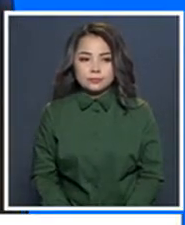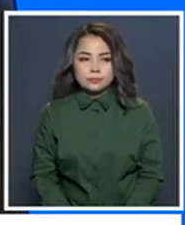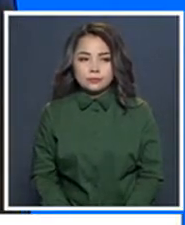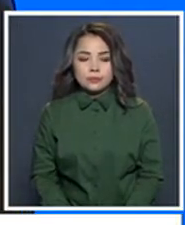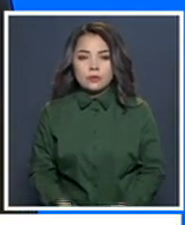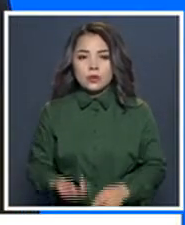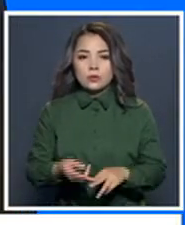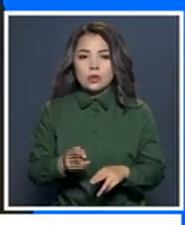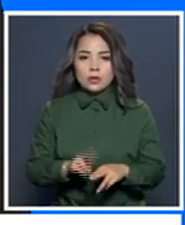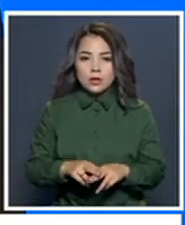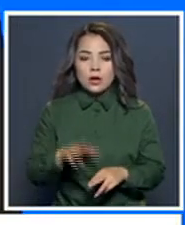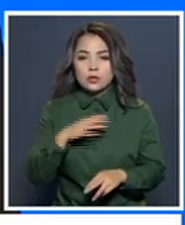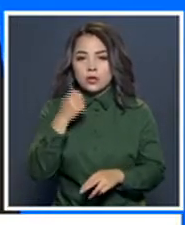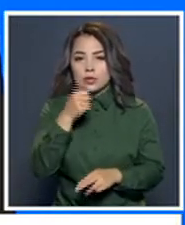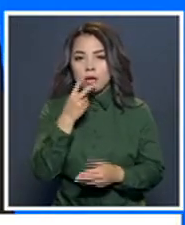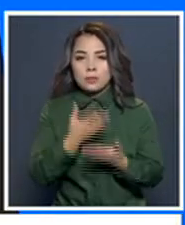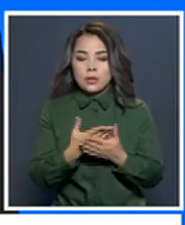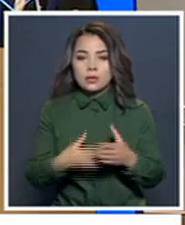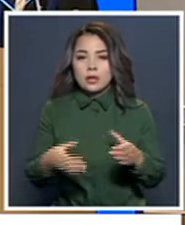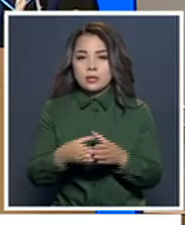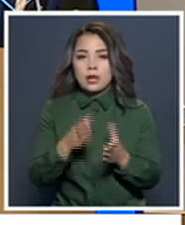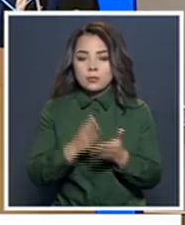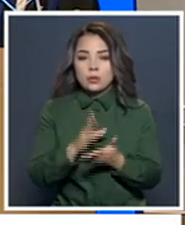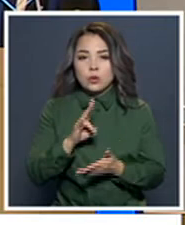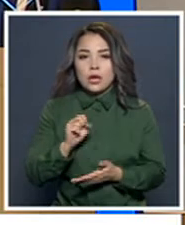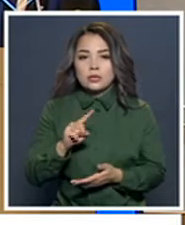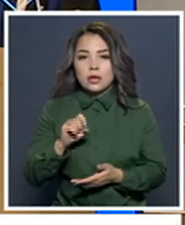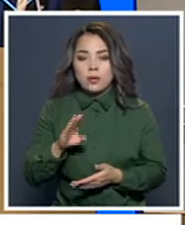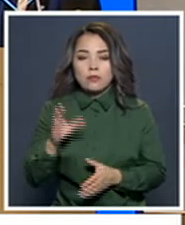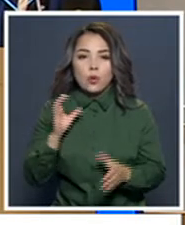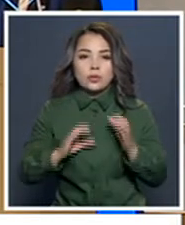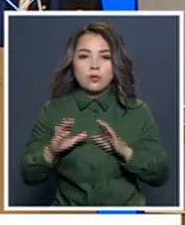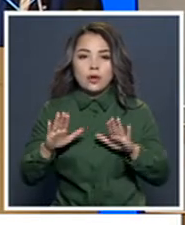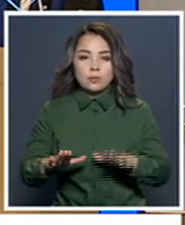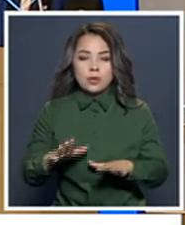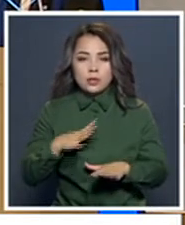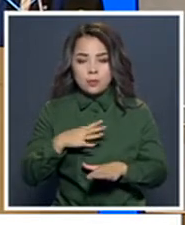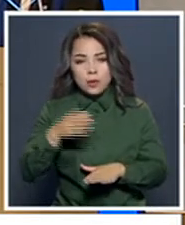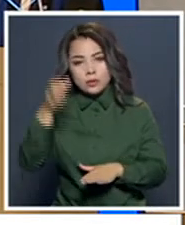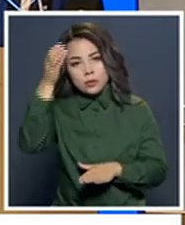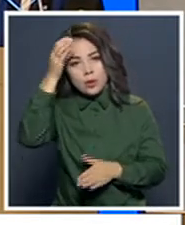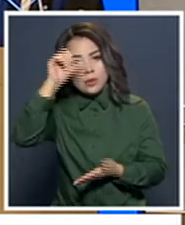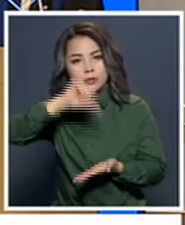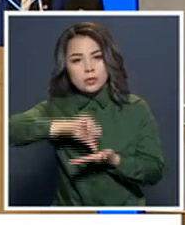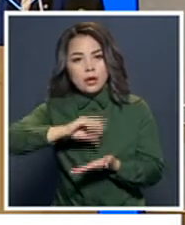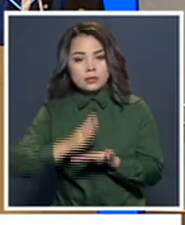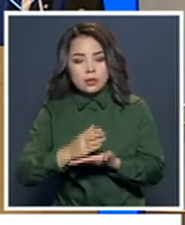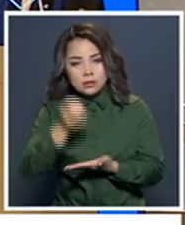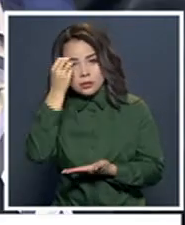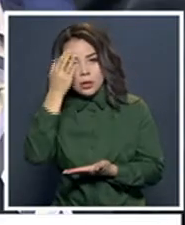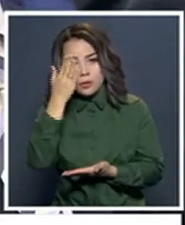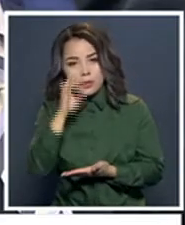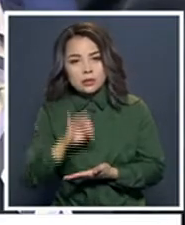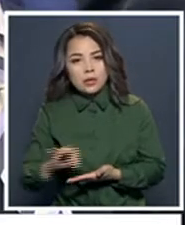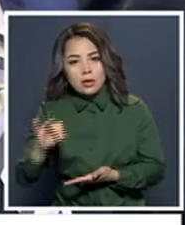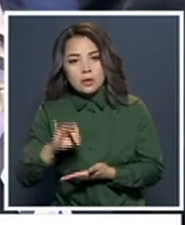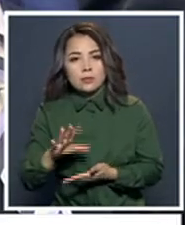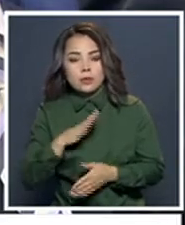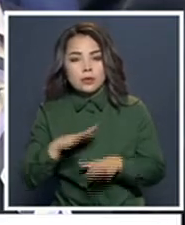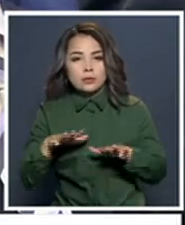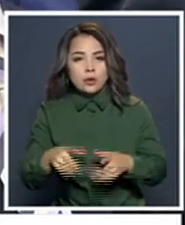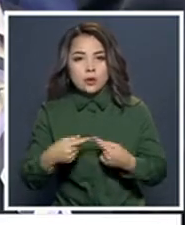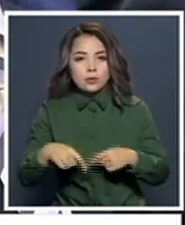Сондай-ақ осы жиында елбасы Нұрсұлтан Назарбаев Цукуба университетінің құрметті докторы атанды. Білім ордасы Жапония тарихында ерекше орын алатын іргелі